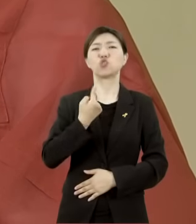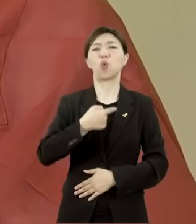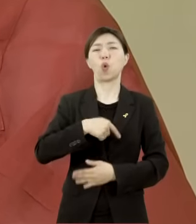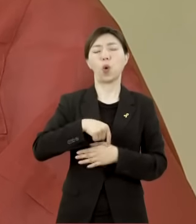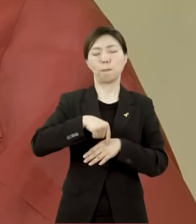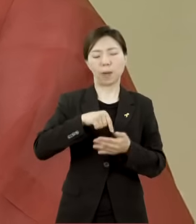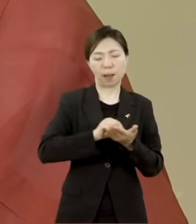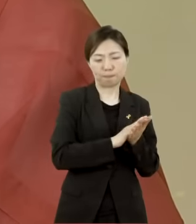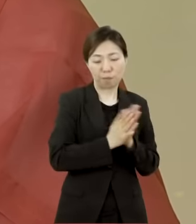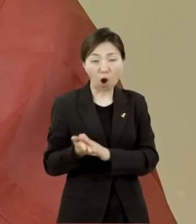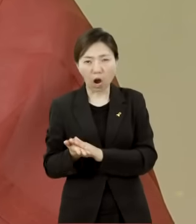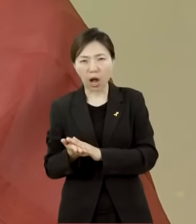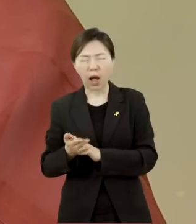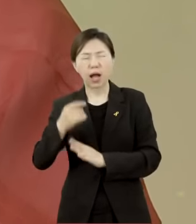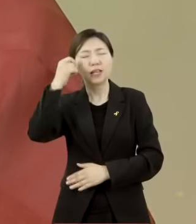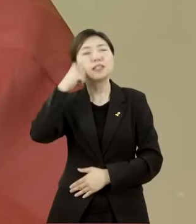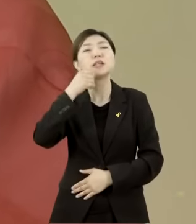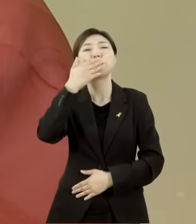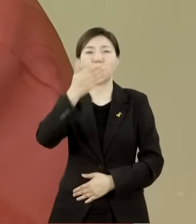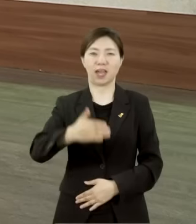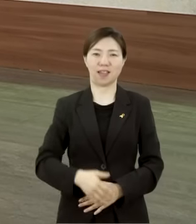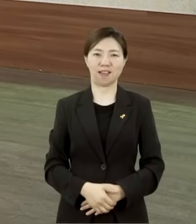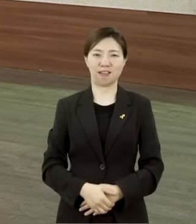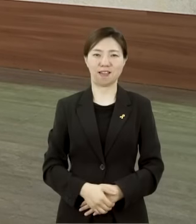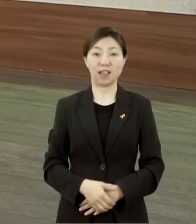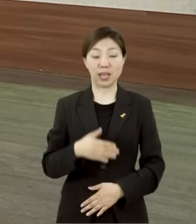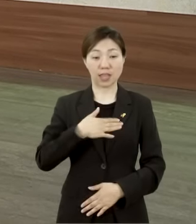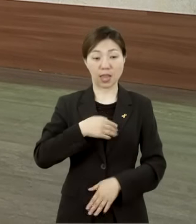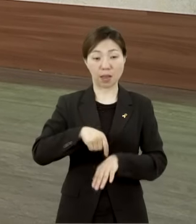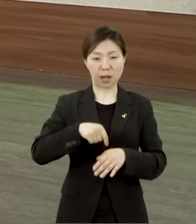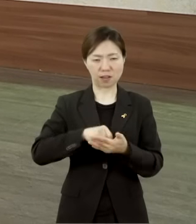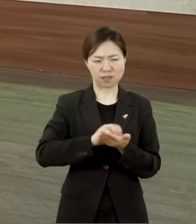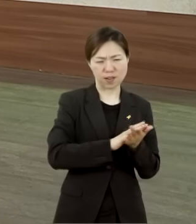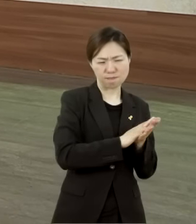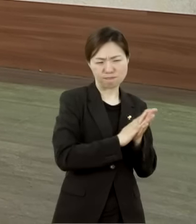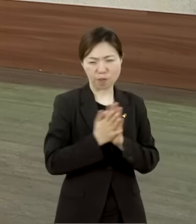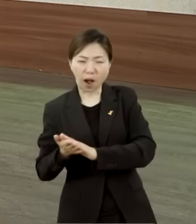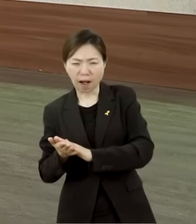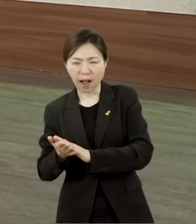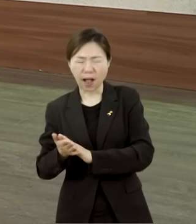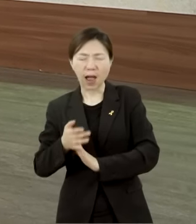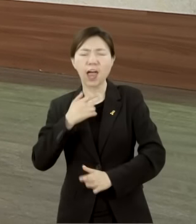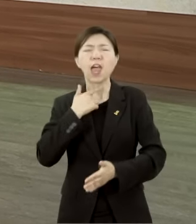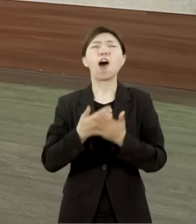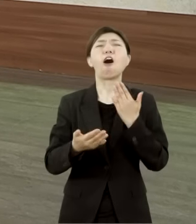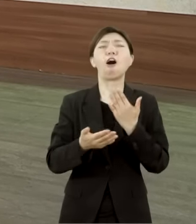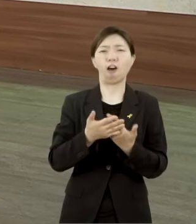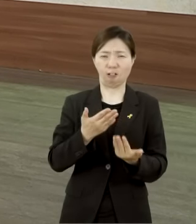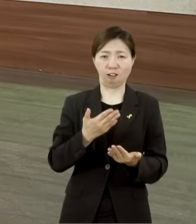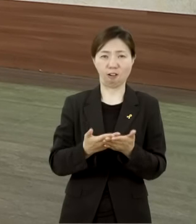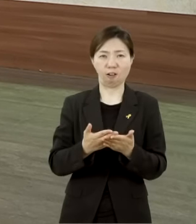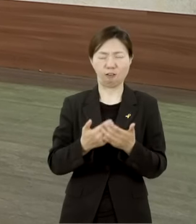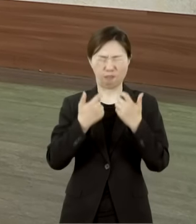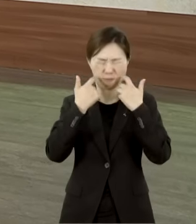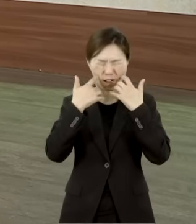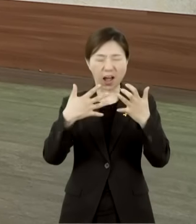딱딱 게 느껴 주셨대요 그때 정말 마음에 큰 어떤 변화가